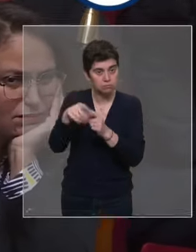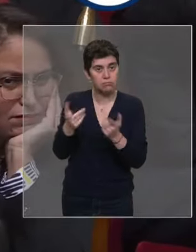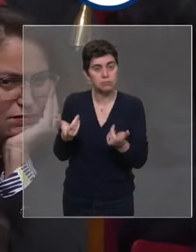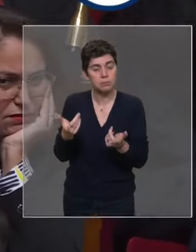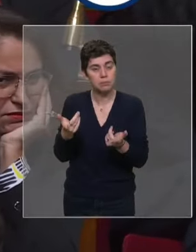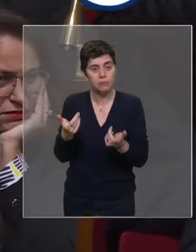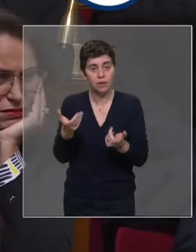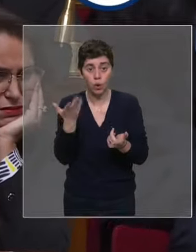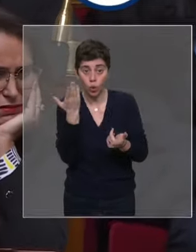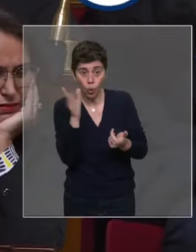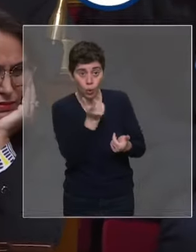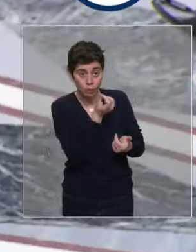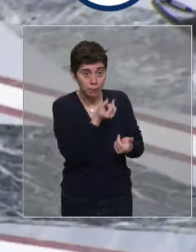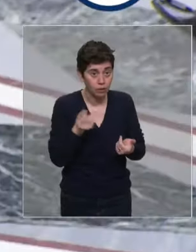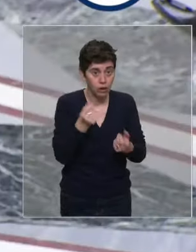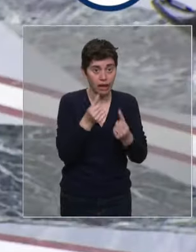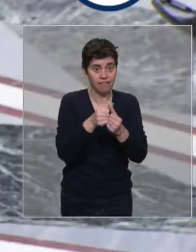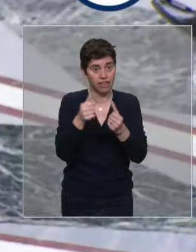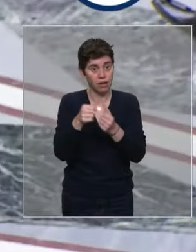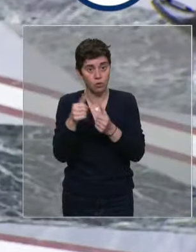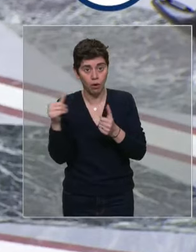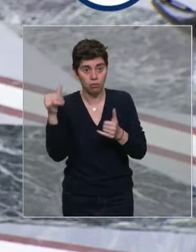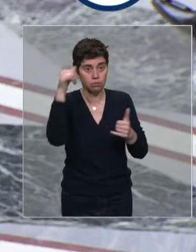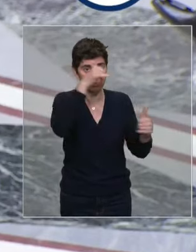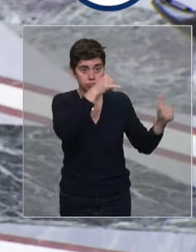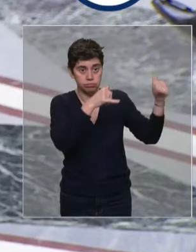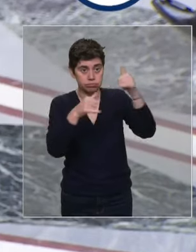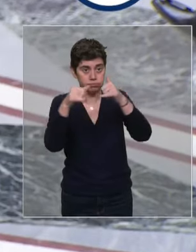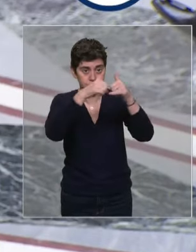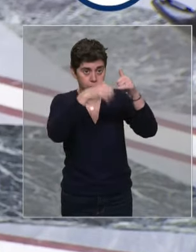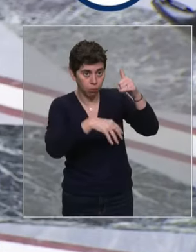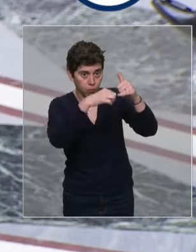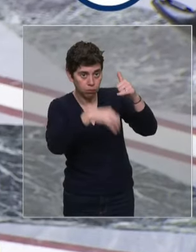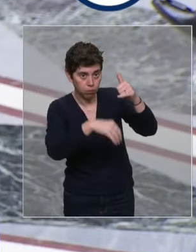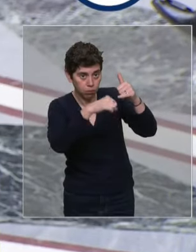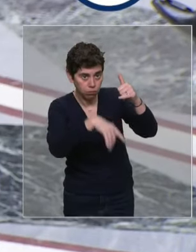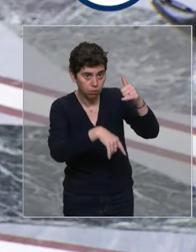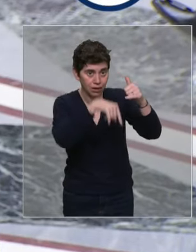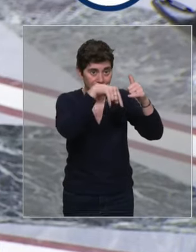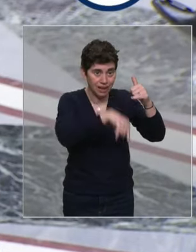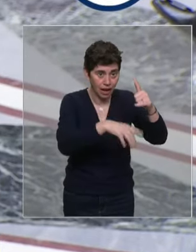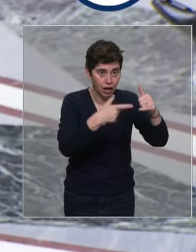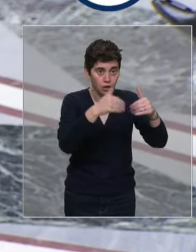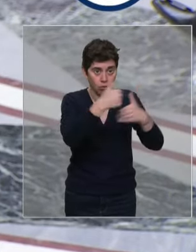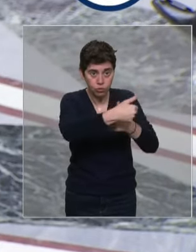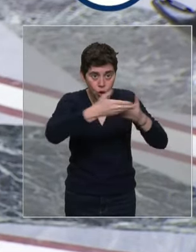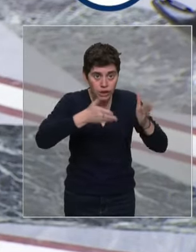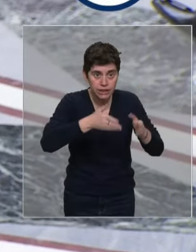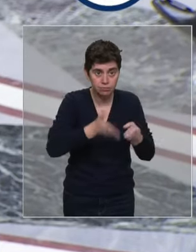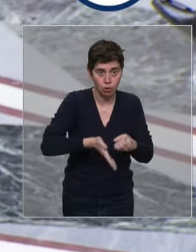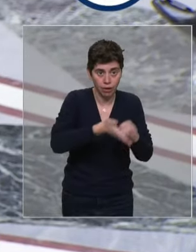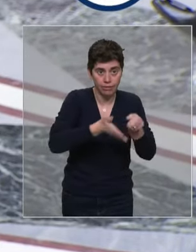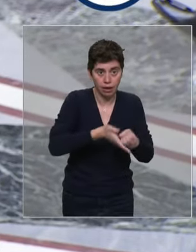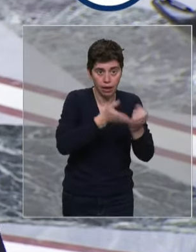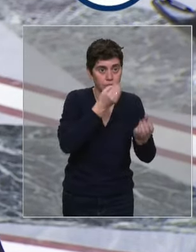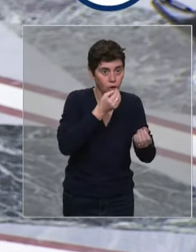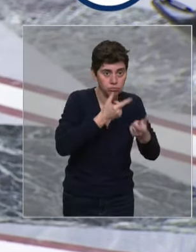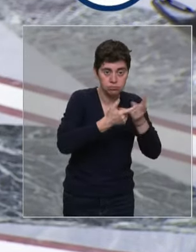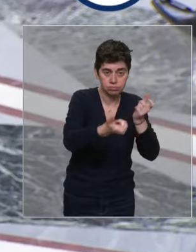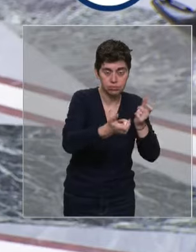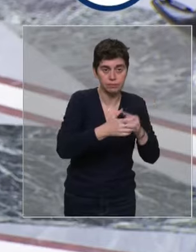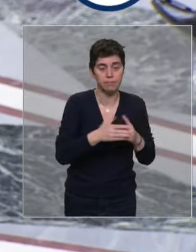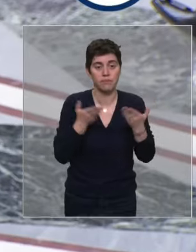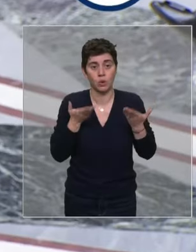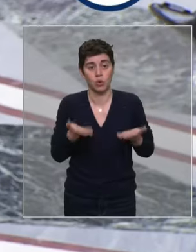aujourd'hui énormément de fret humanitaire. Et nous acheminons également des quantités importantes de fret humanitaire, vous le savez. Aujourd'hui, la